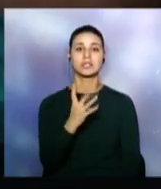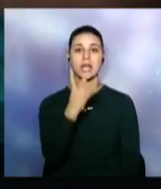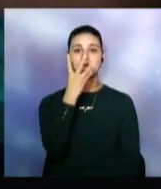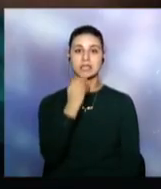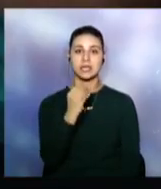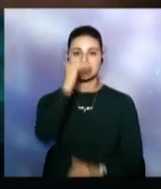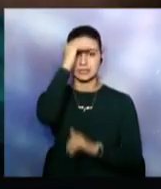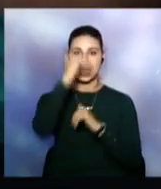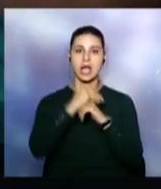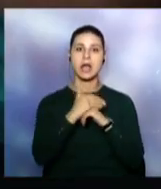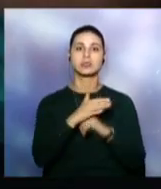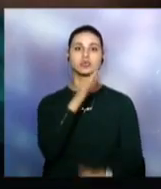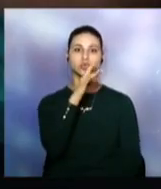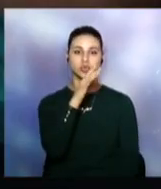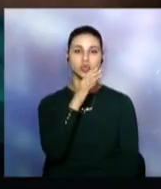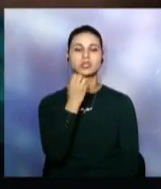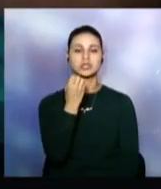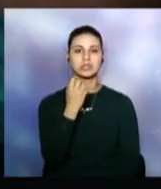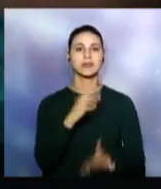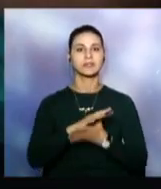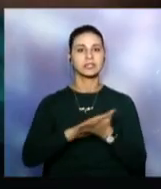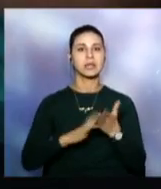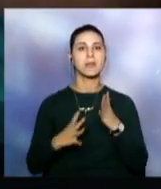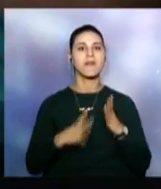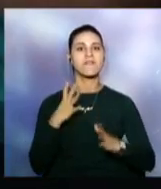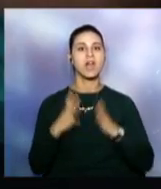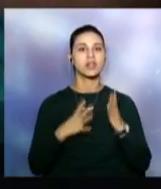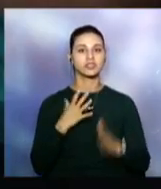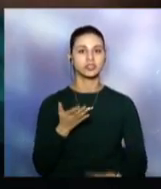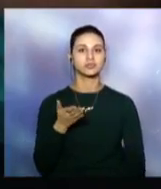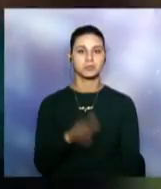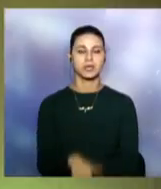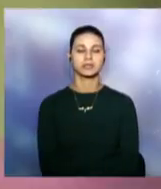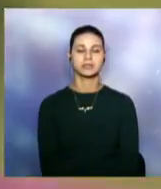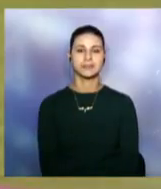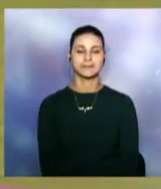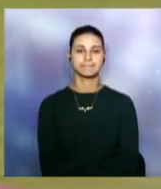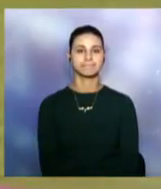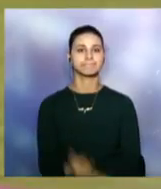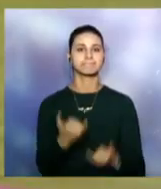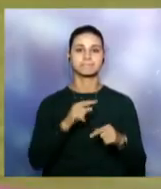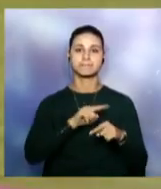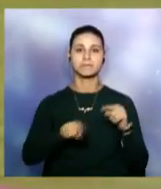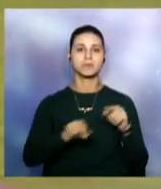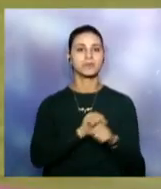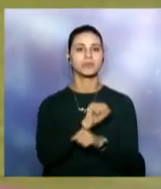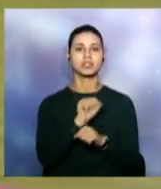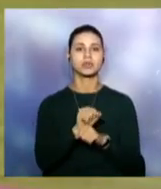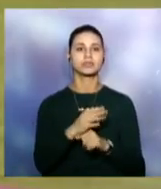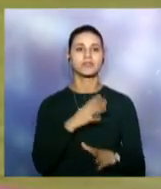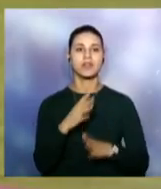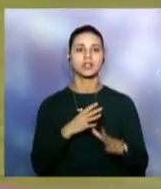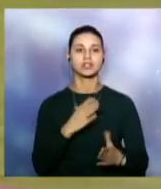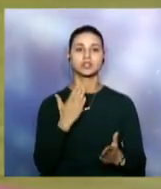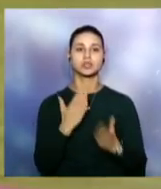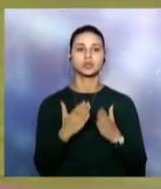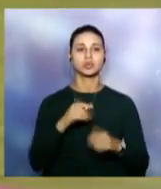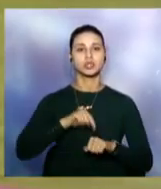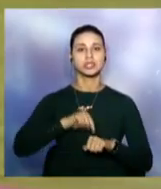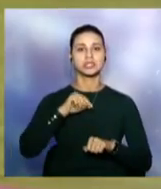ან ღამის განმავლობაში გრძელდება ვარჯიშის მიუხედავად, დაუყოვნებლივ შეწყვიტეთ ვარჯიში, თუ